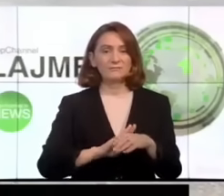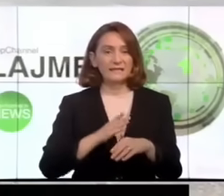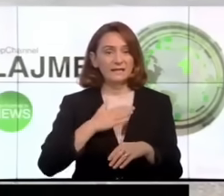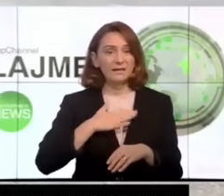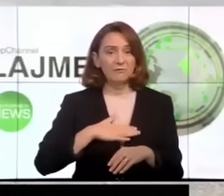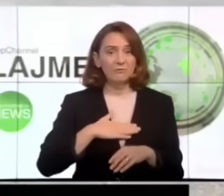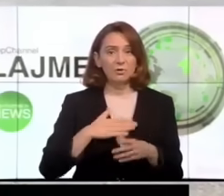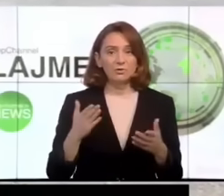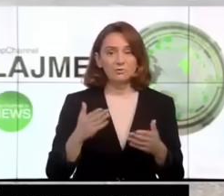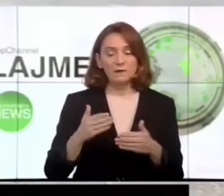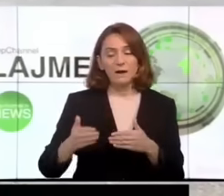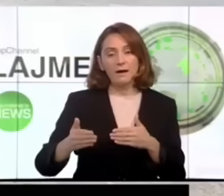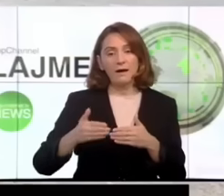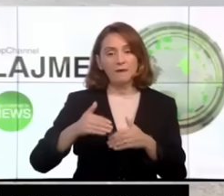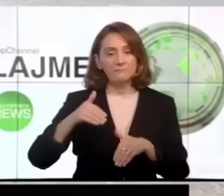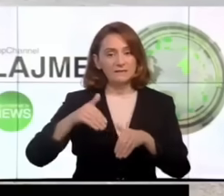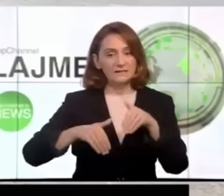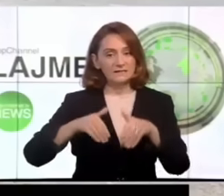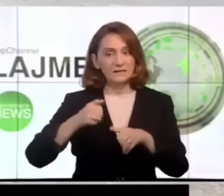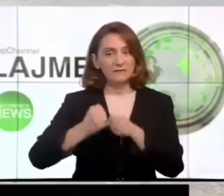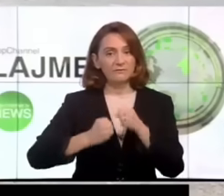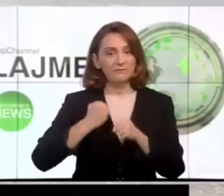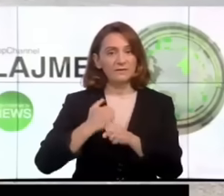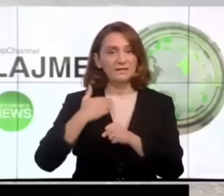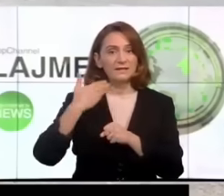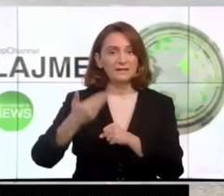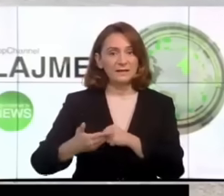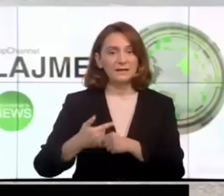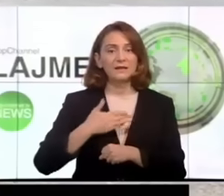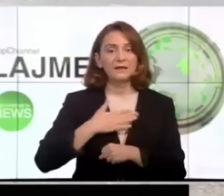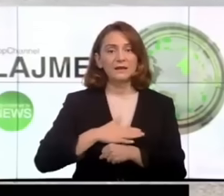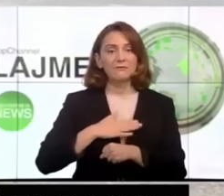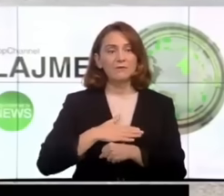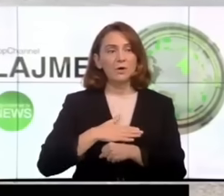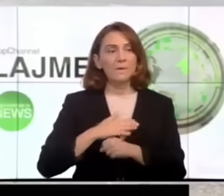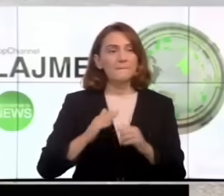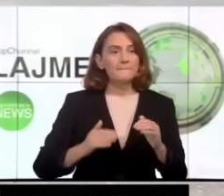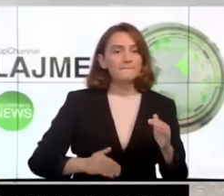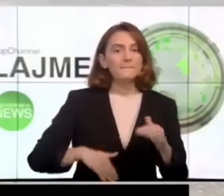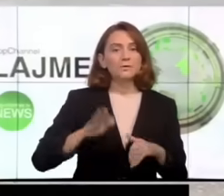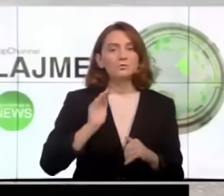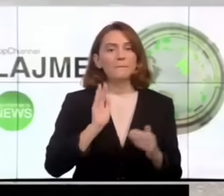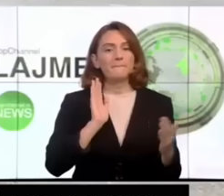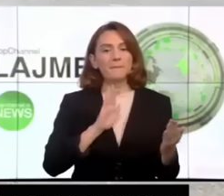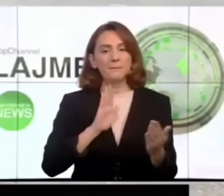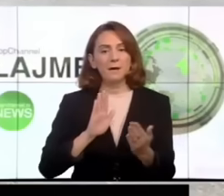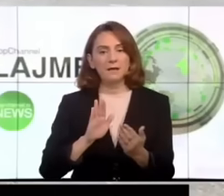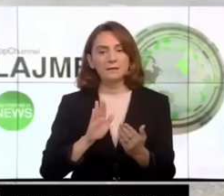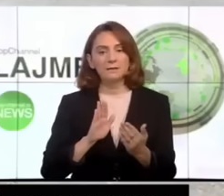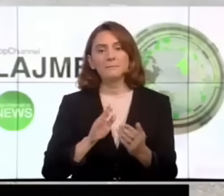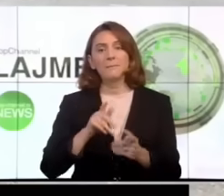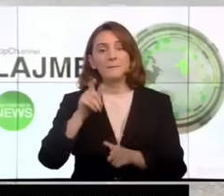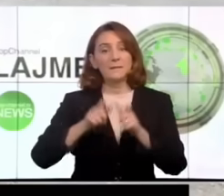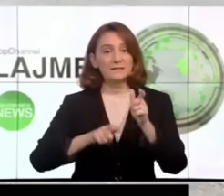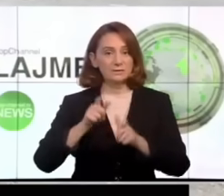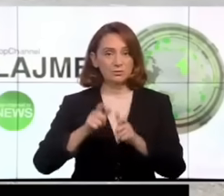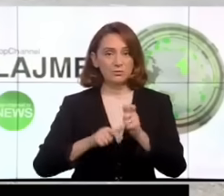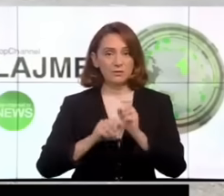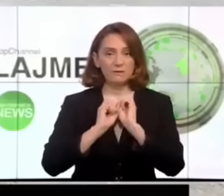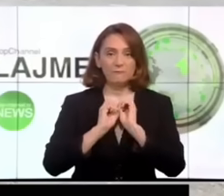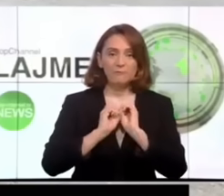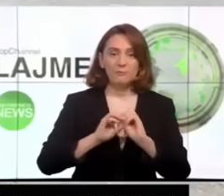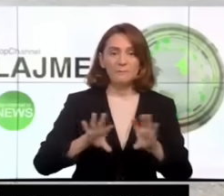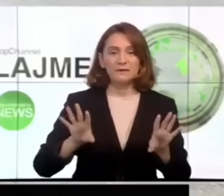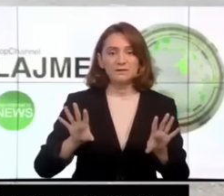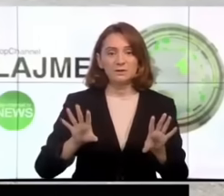në kuadër edhe të strategjisë së re të informimit, komunikimi drejt për drejt apo në rrjetet sociale, por osi që më herët u është dhënë